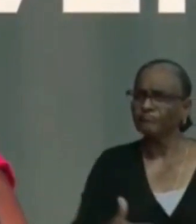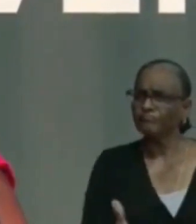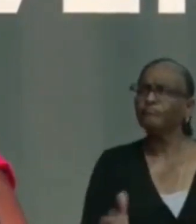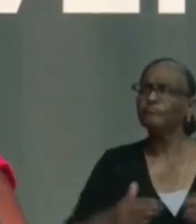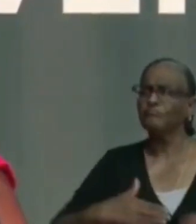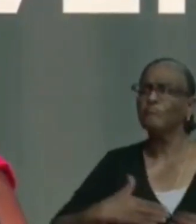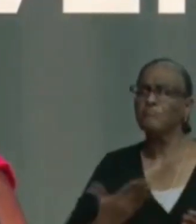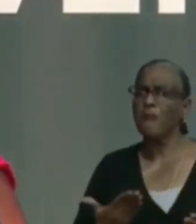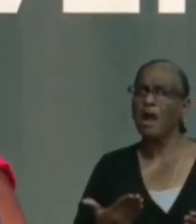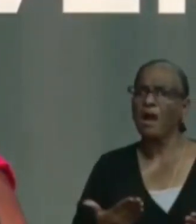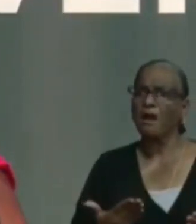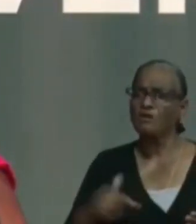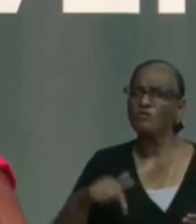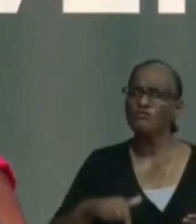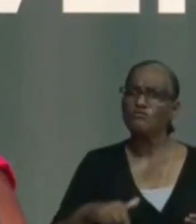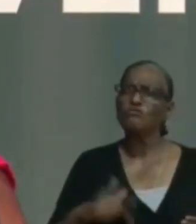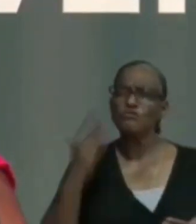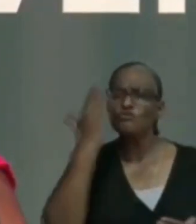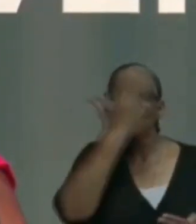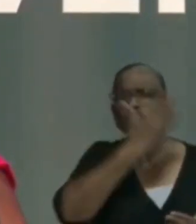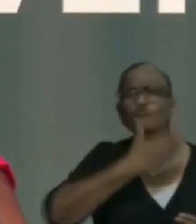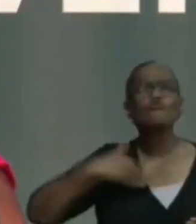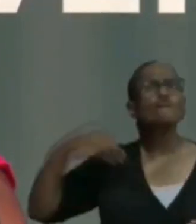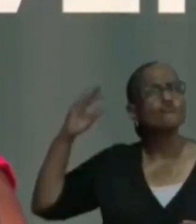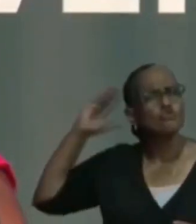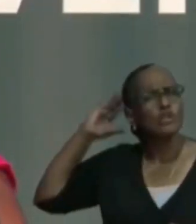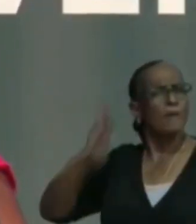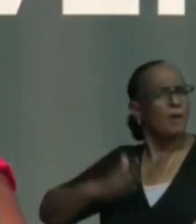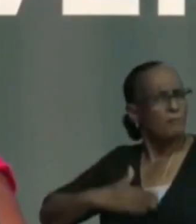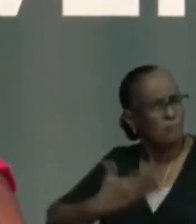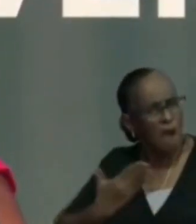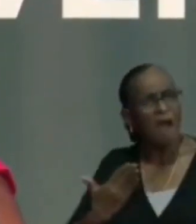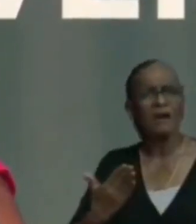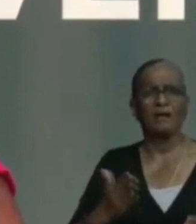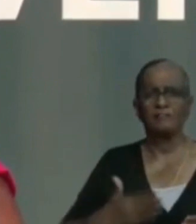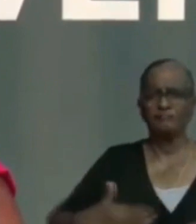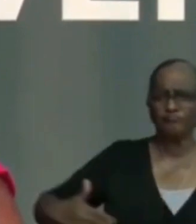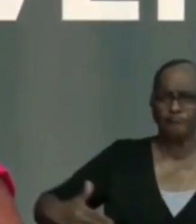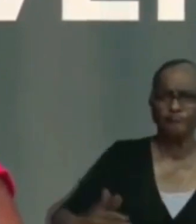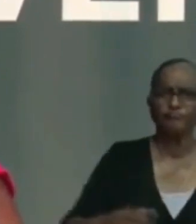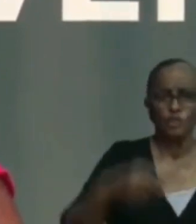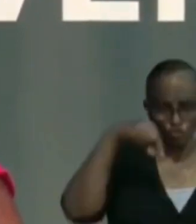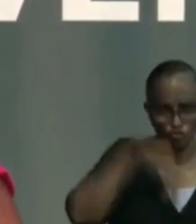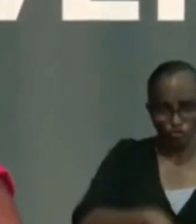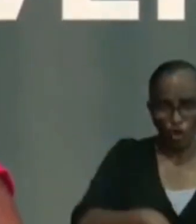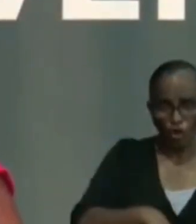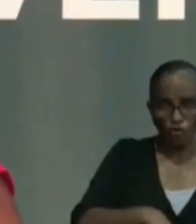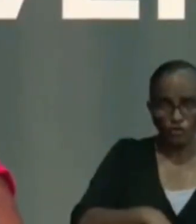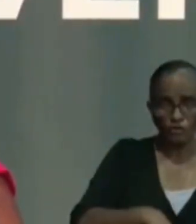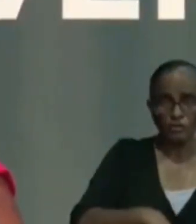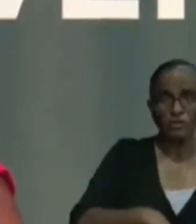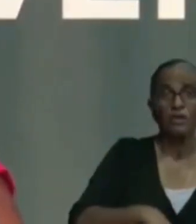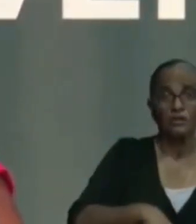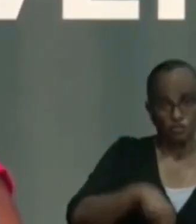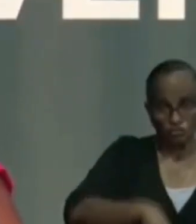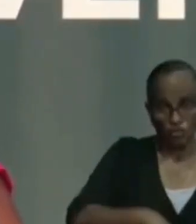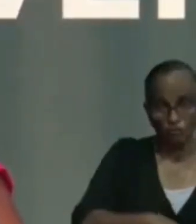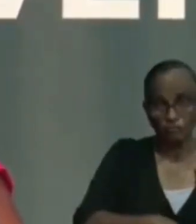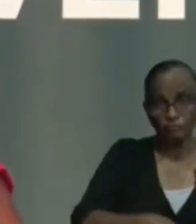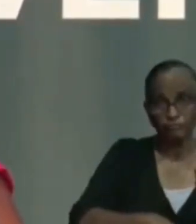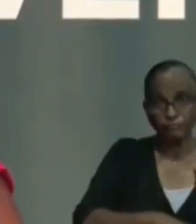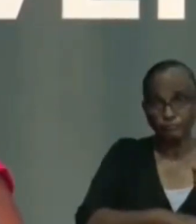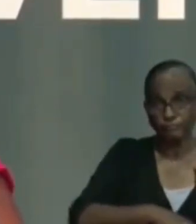plaatsvinden. Dat betekent dat Surinamers zich mogen bewegen vanuit het zuiden naar het noorden, maar ook